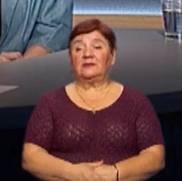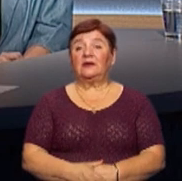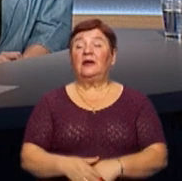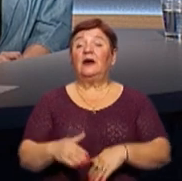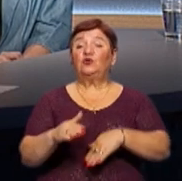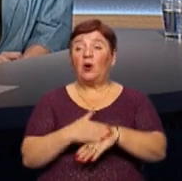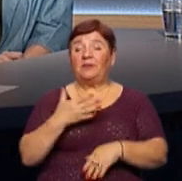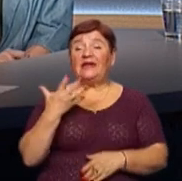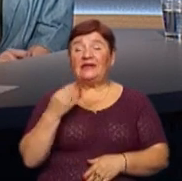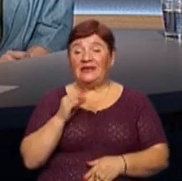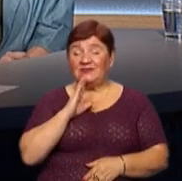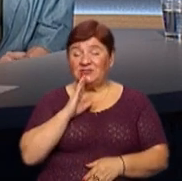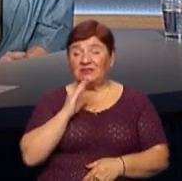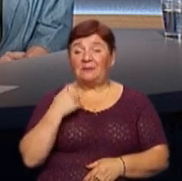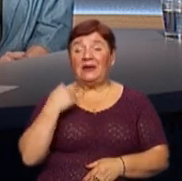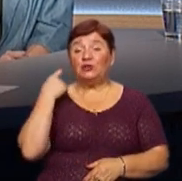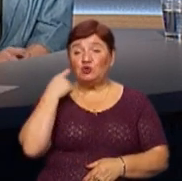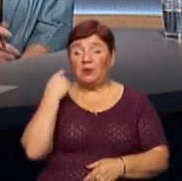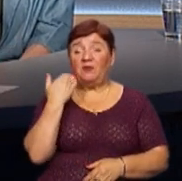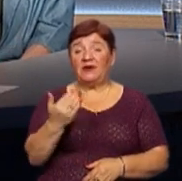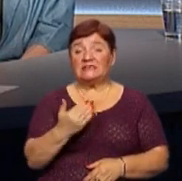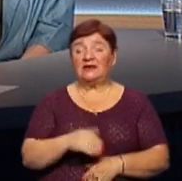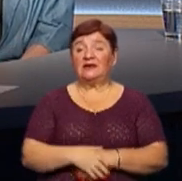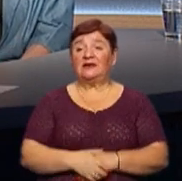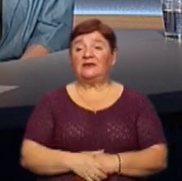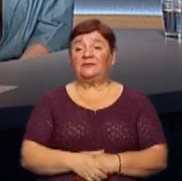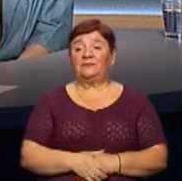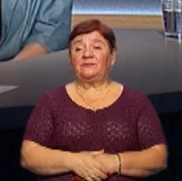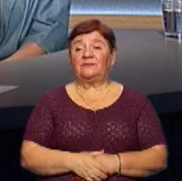Дівчата, добрий день. Добрий день, кажіть, ми вас чуємо. Алло.